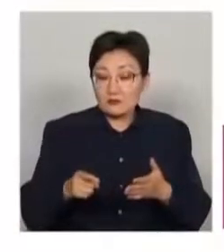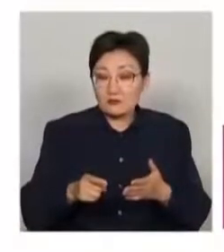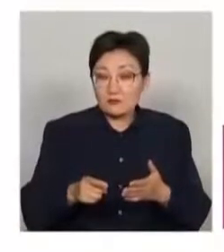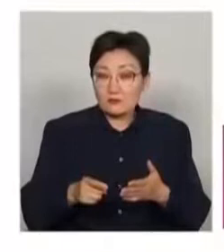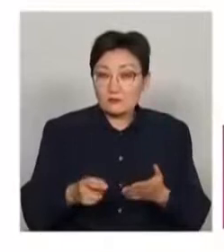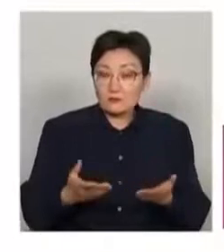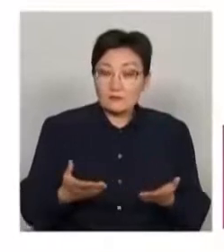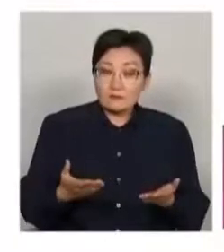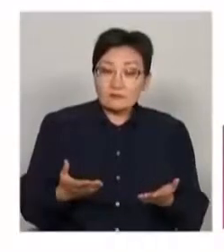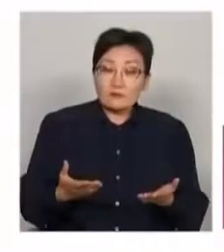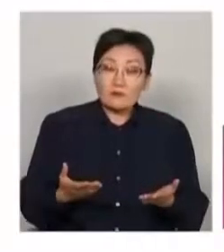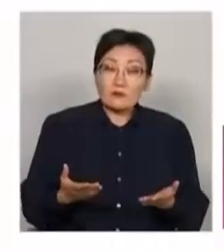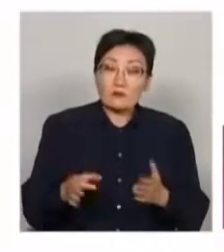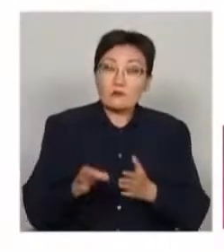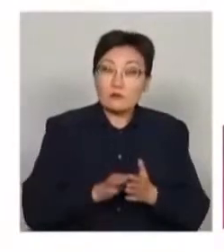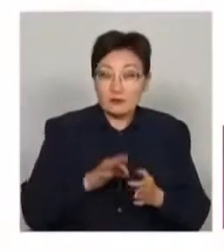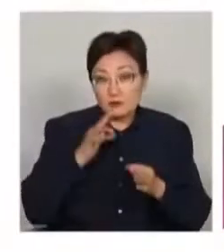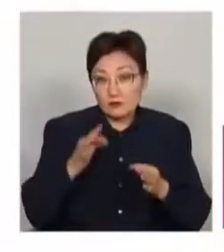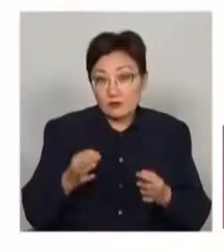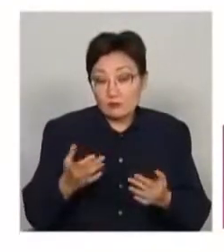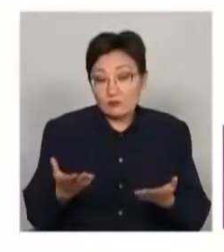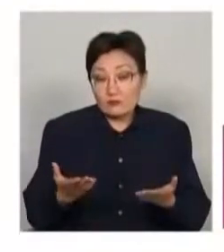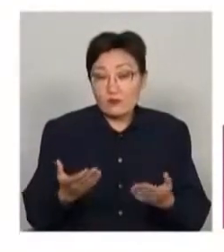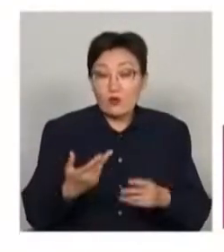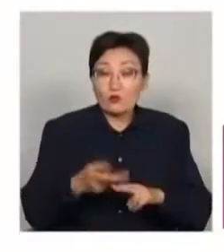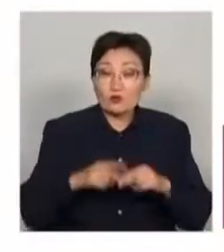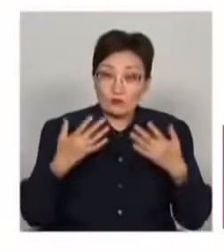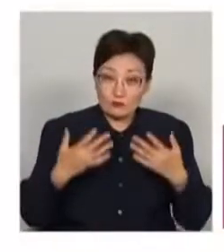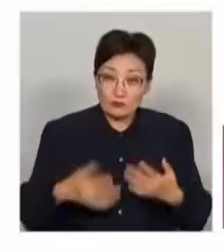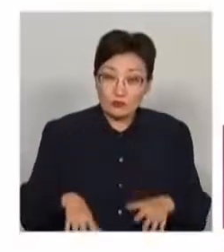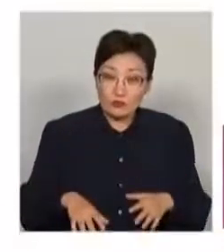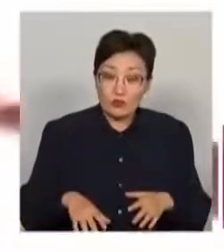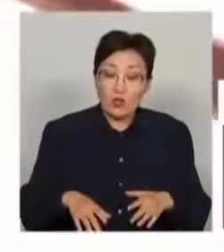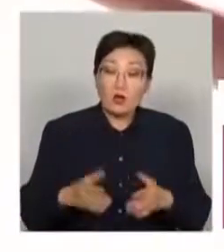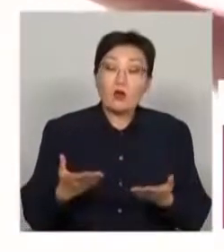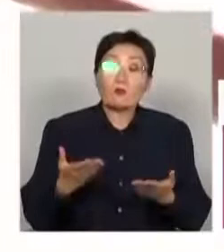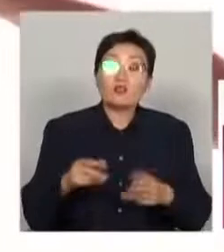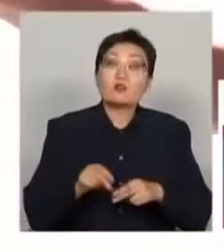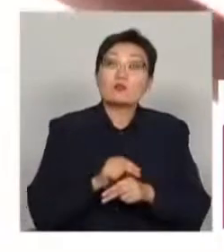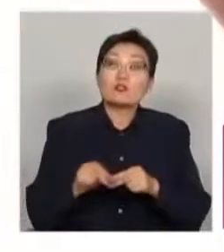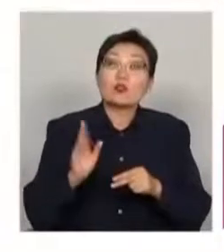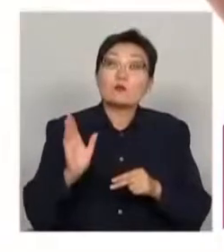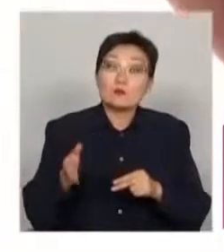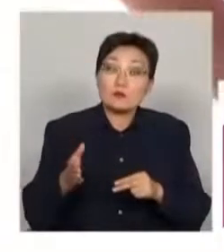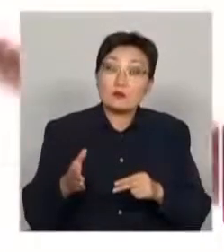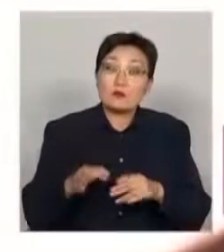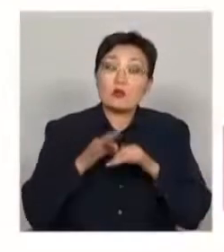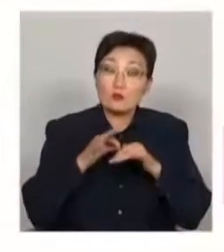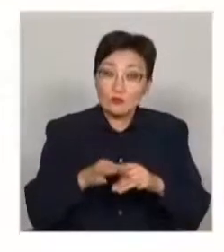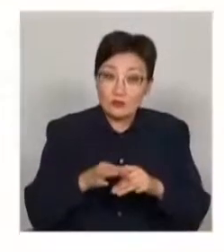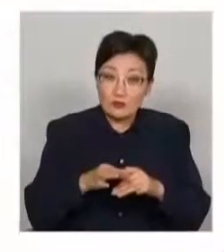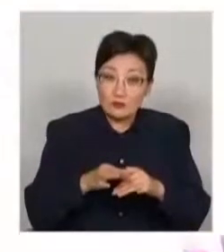сонда өз сразу бірден айтайын. Өйткені уже болды. Анасын жөндейміз деп өткізген